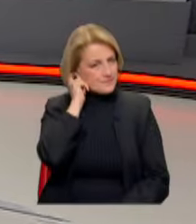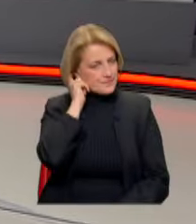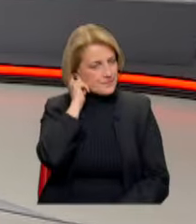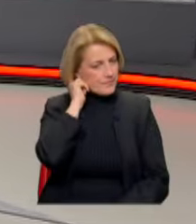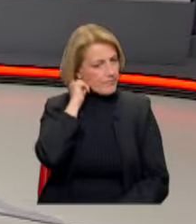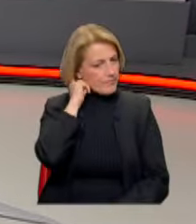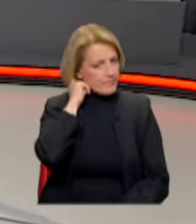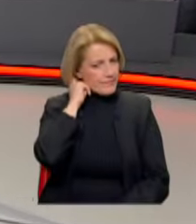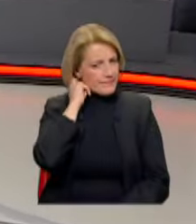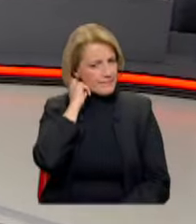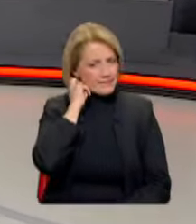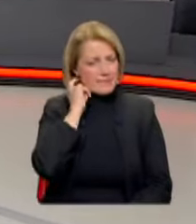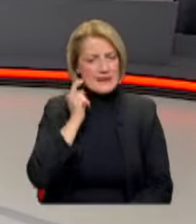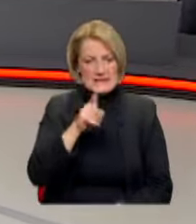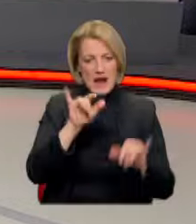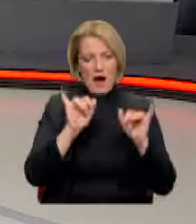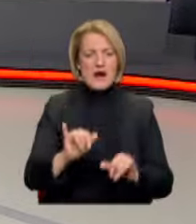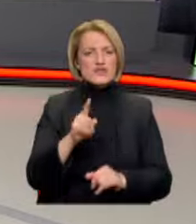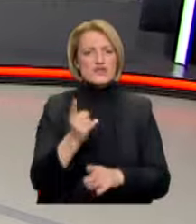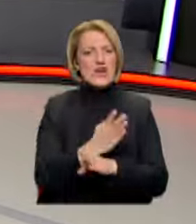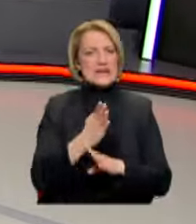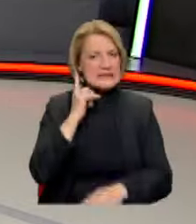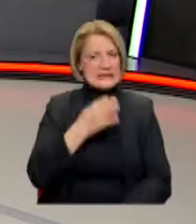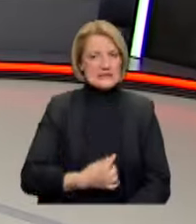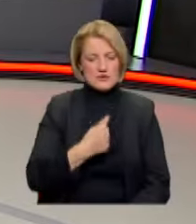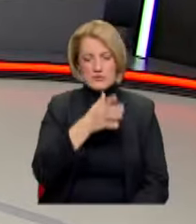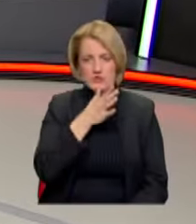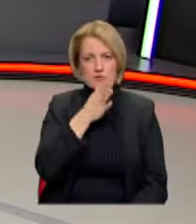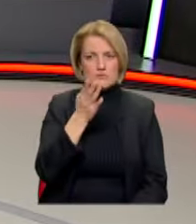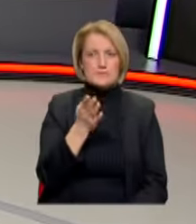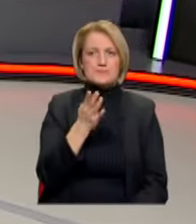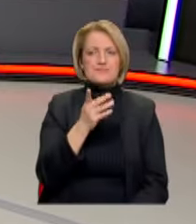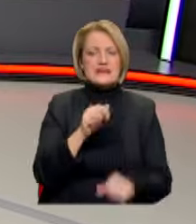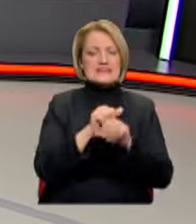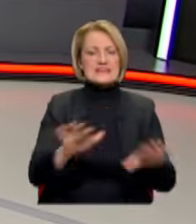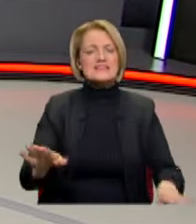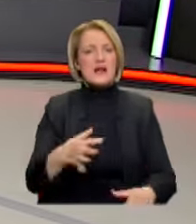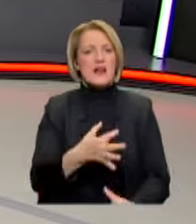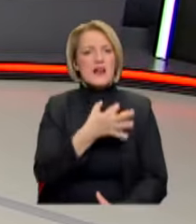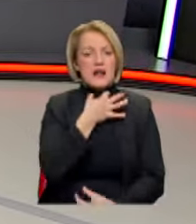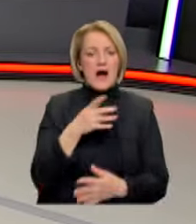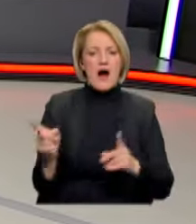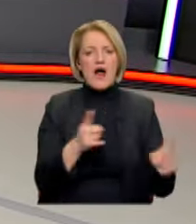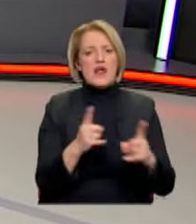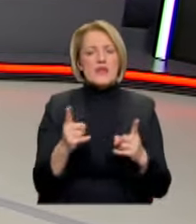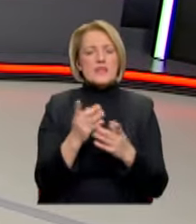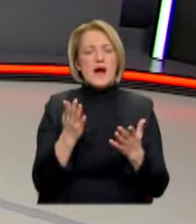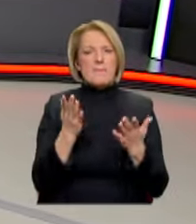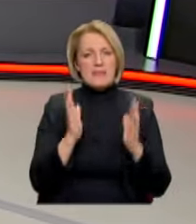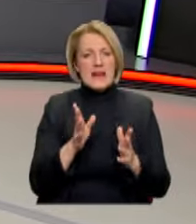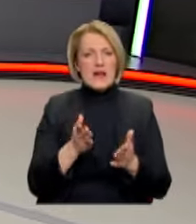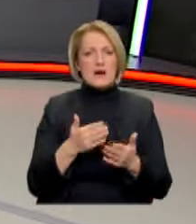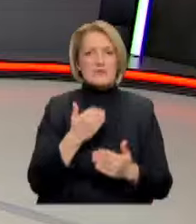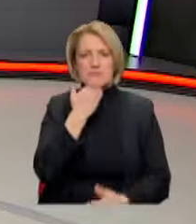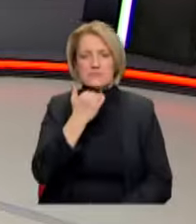Efendim siz de aynı şeyi hissediyor musunuz bilmiyorum. Lafı dolandırmaya gerek yok. Şimdi zaten sistem tıkandı, ilerlemiyor. Kendi aralarında bile ilerlemiyor da. Bir